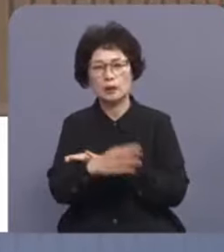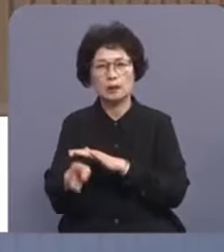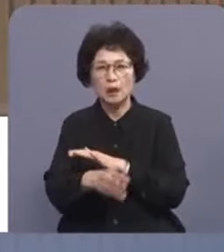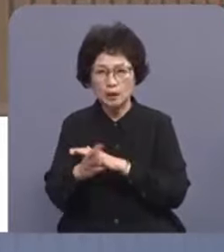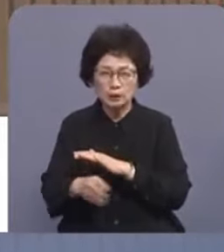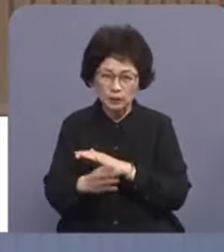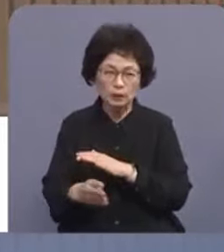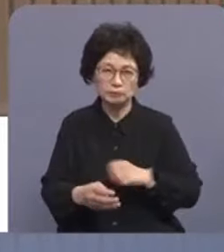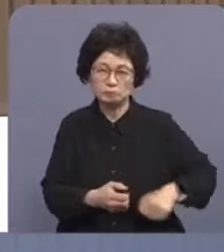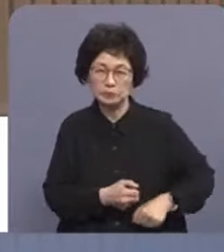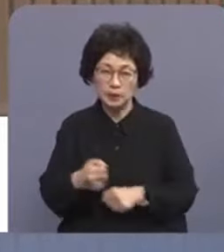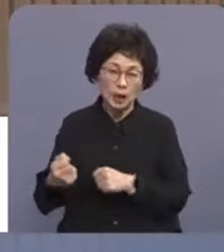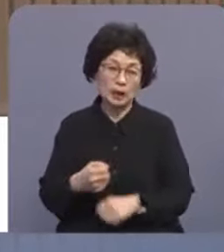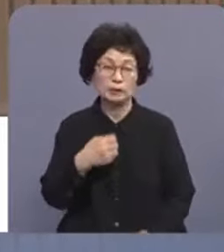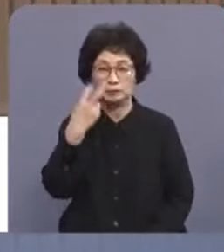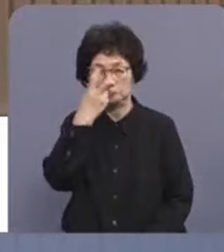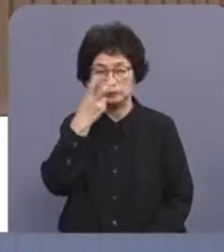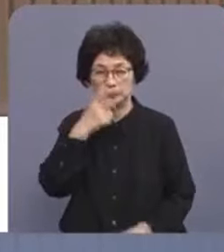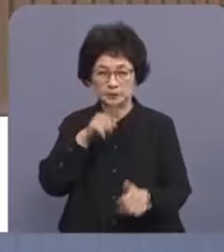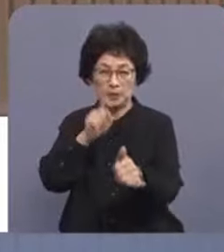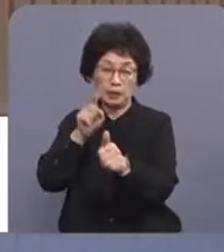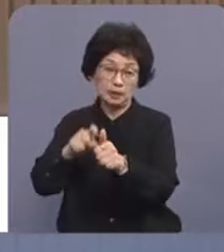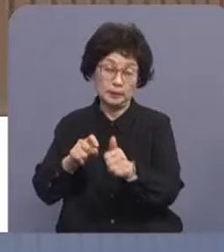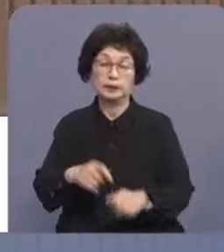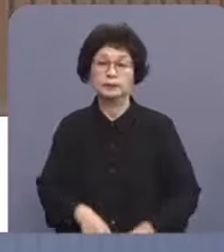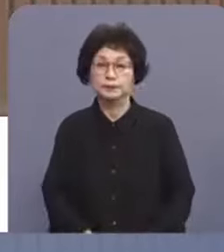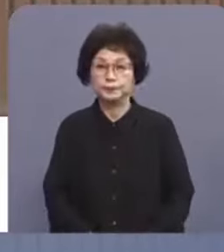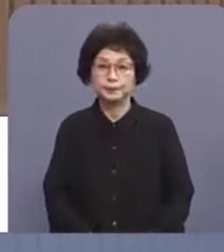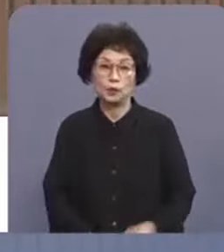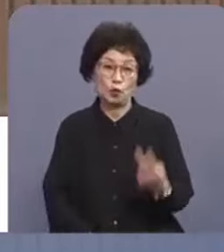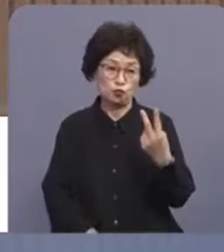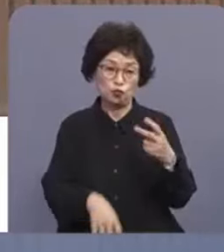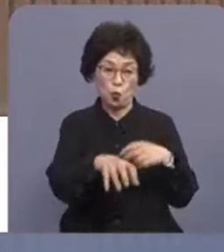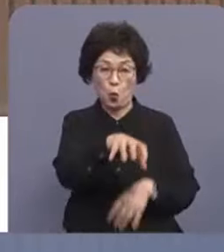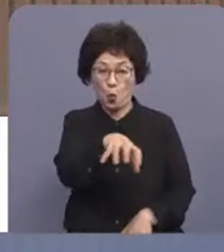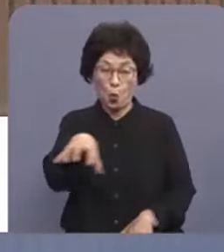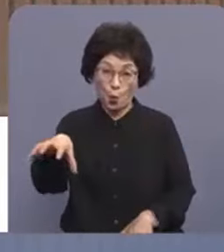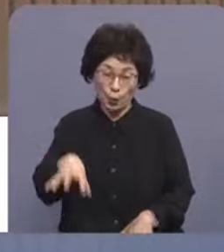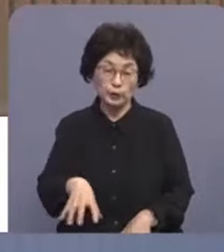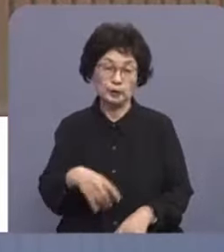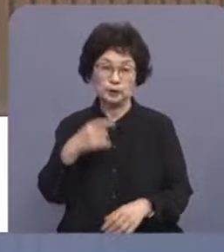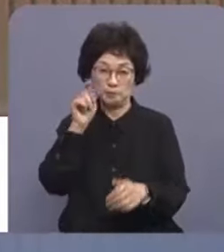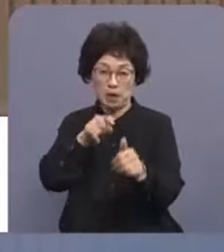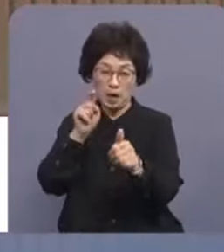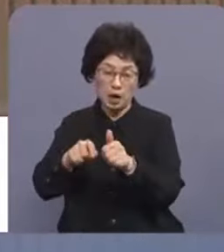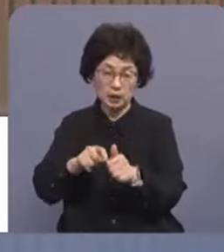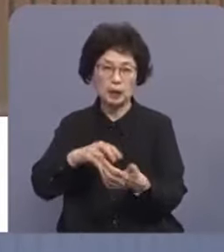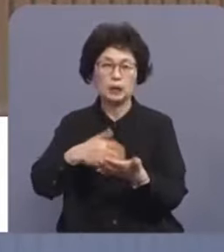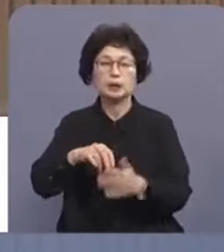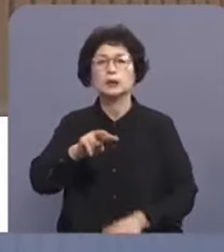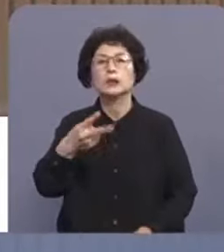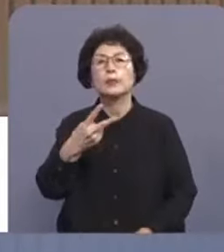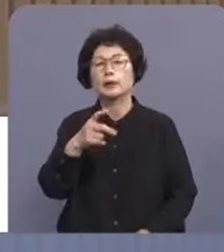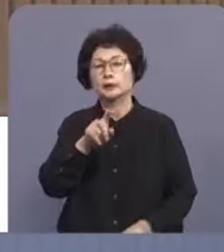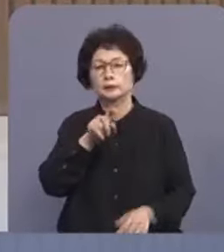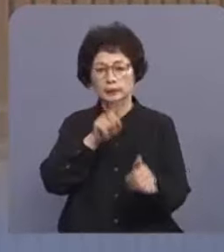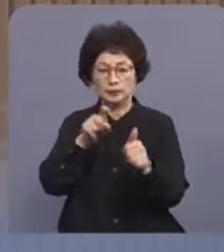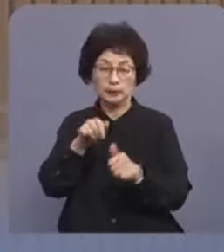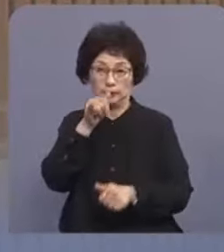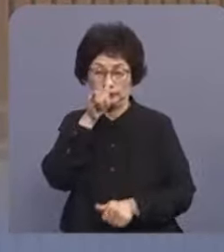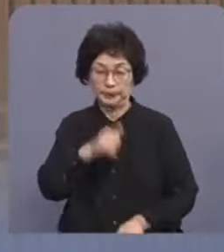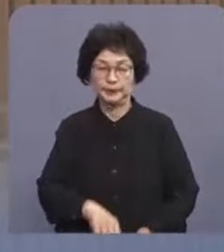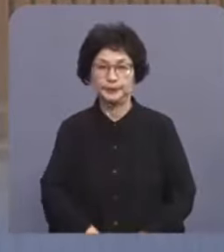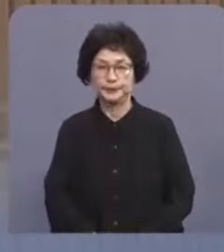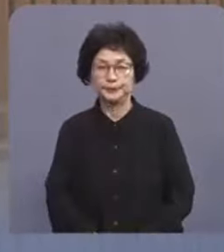무더기로 적발됐습니다 두 기관에서 신분상 증계 처분 요구로 받은 것만 200건이 넘습니다 저소